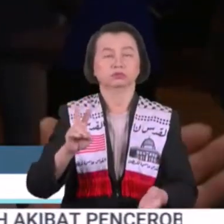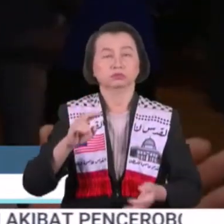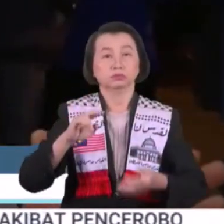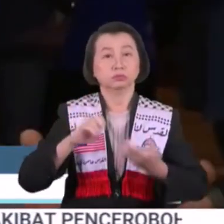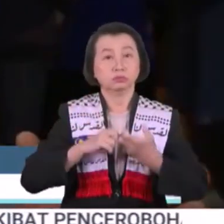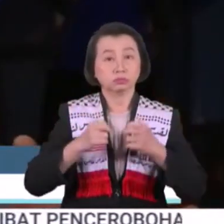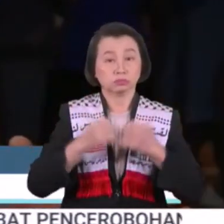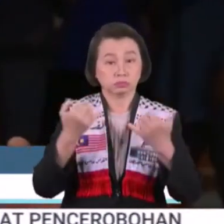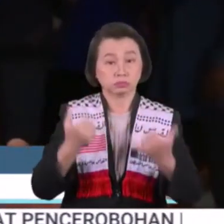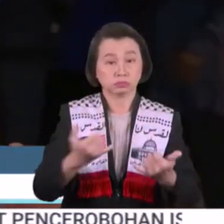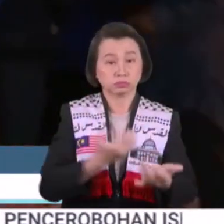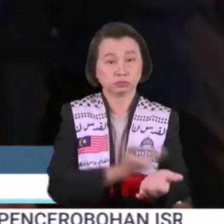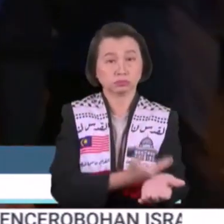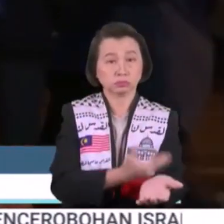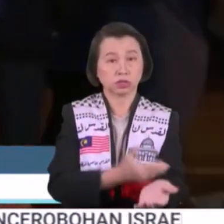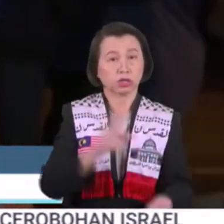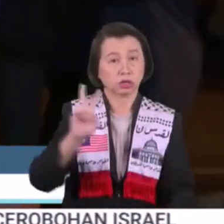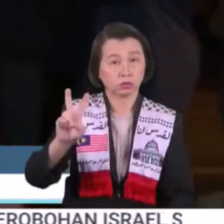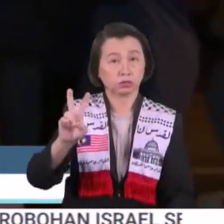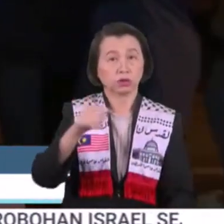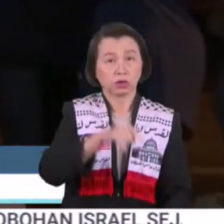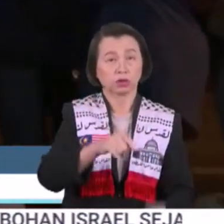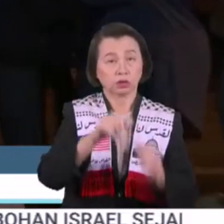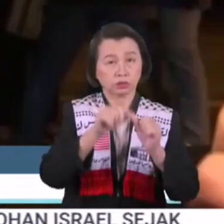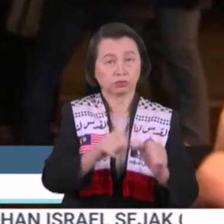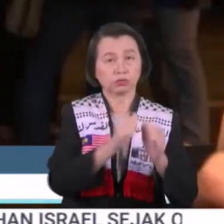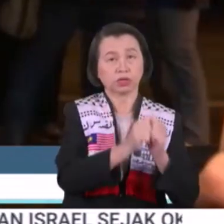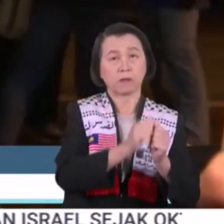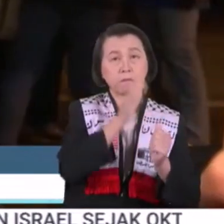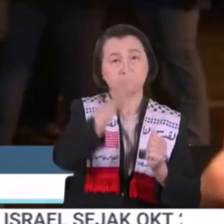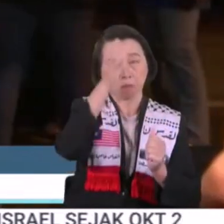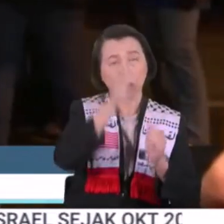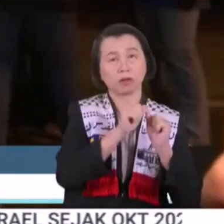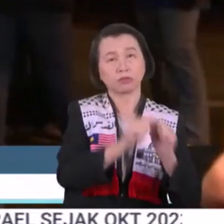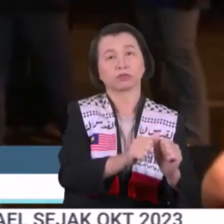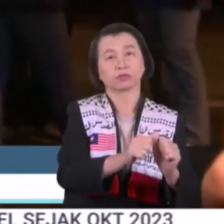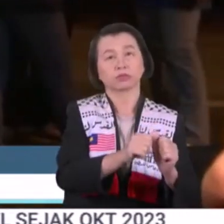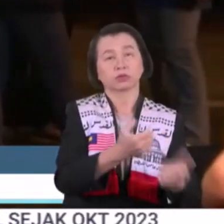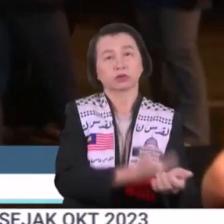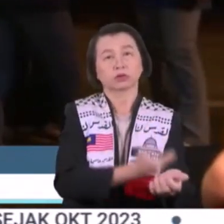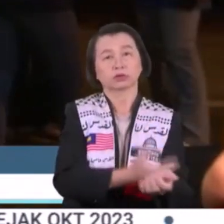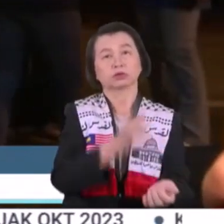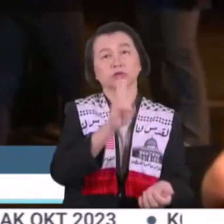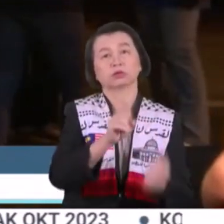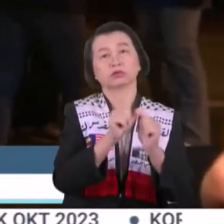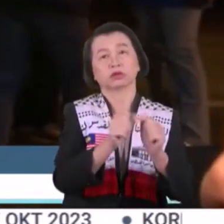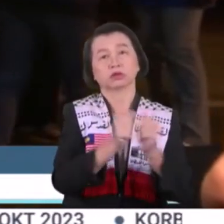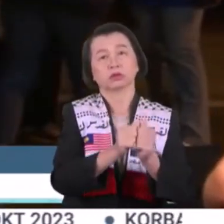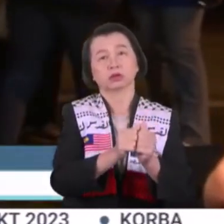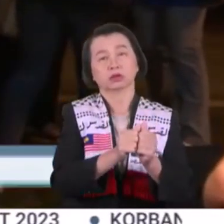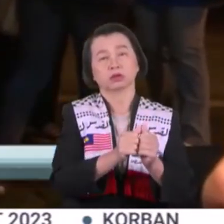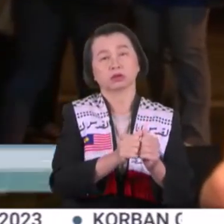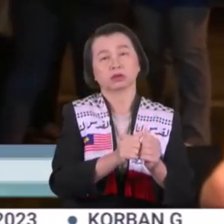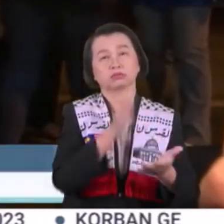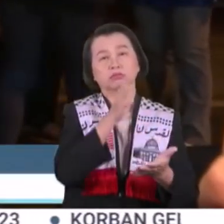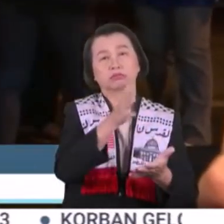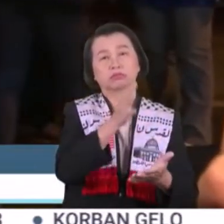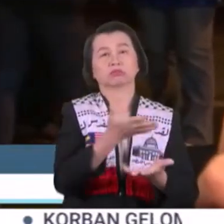Pasal ni anak-anak generasi kedua ni kadang duduk dengan mokok ni. Generasi kedua ni memang tak ada